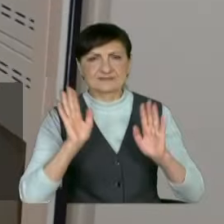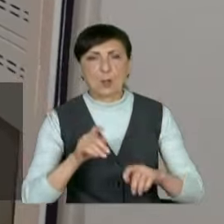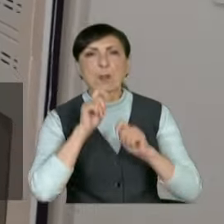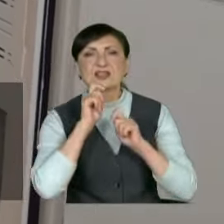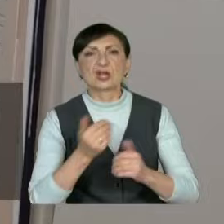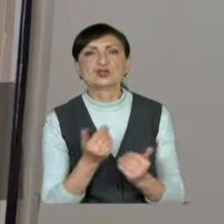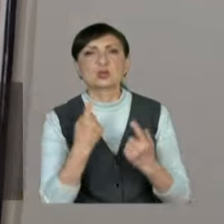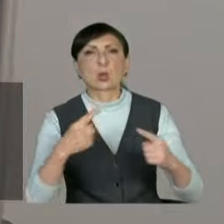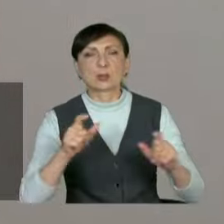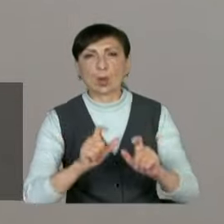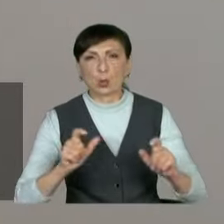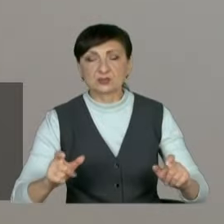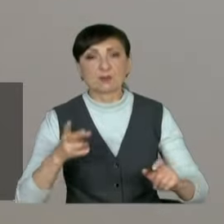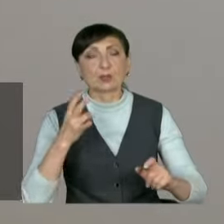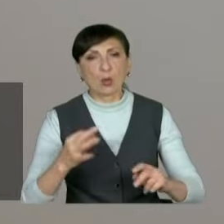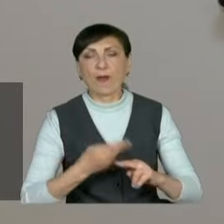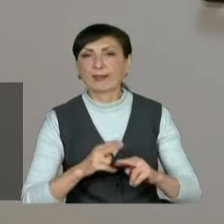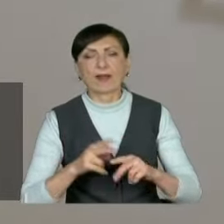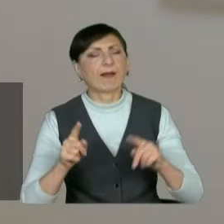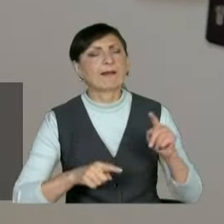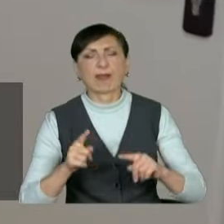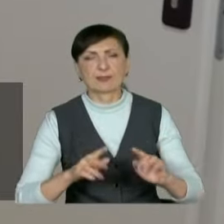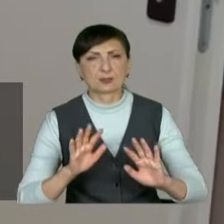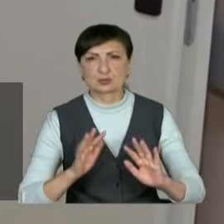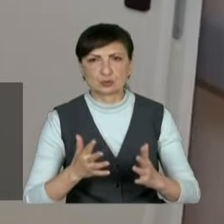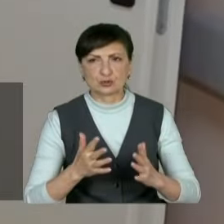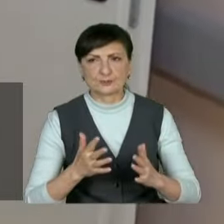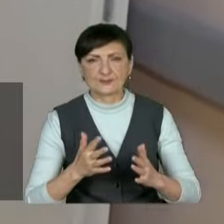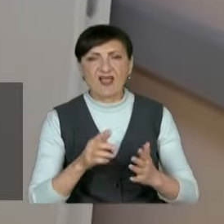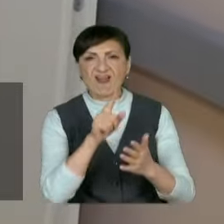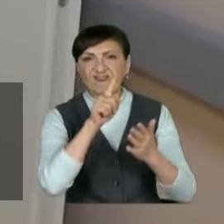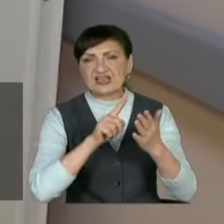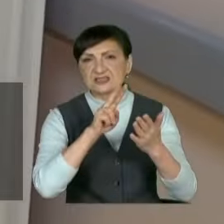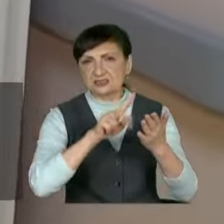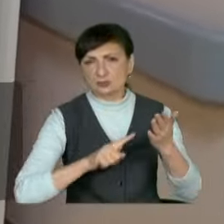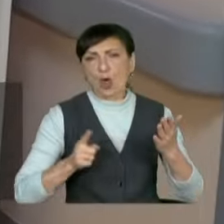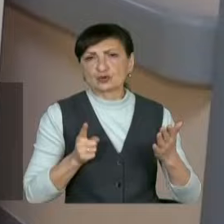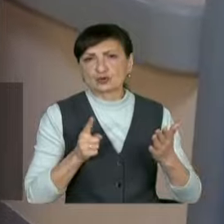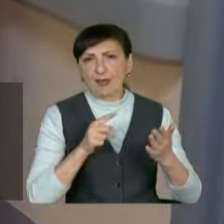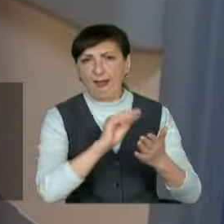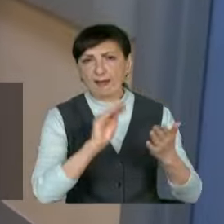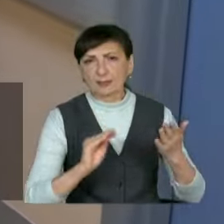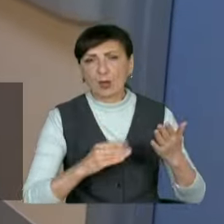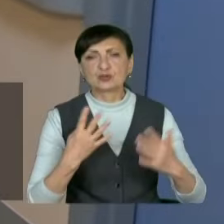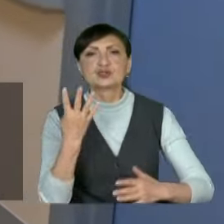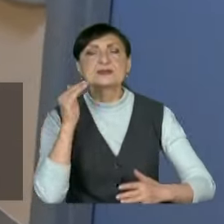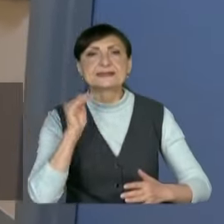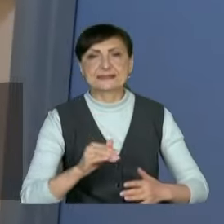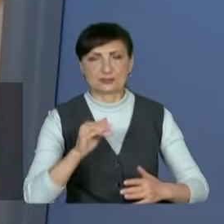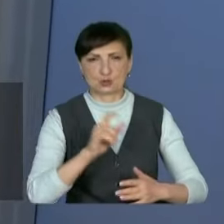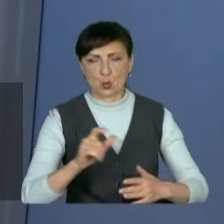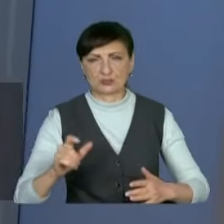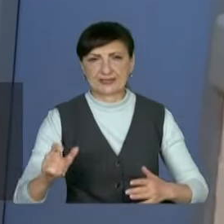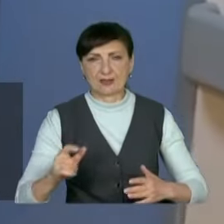жизнь другим людям. Однако это довольно редкие случаи. В листе ожидания на пересадку органов находятся свыше 4000